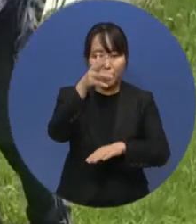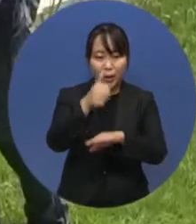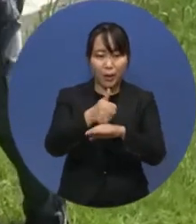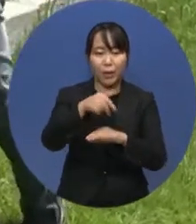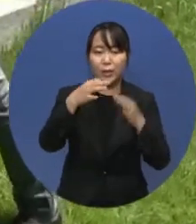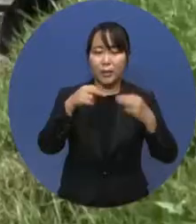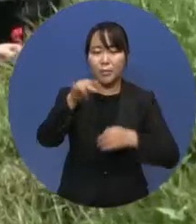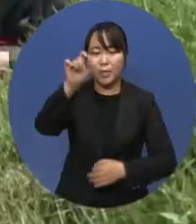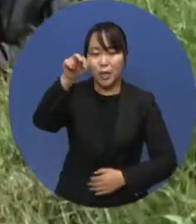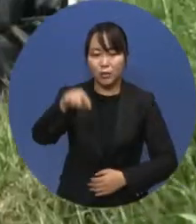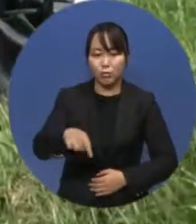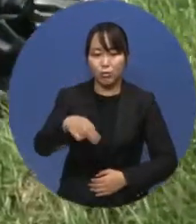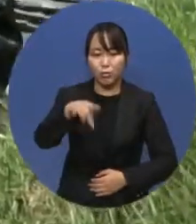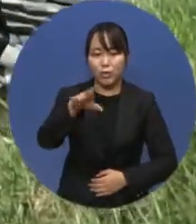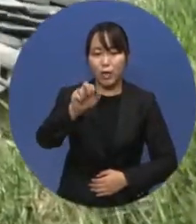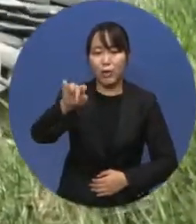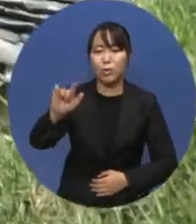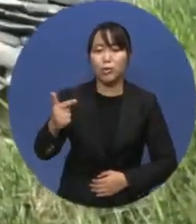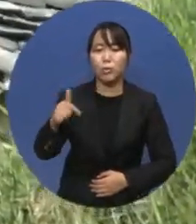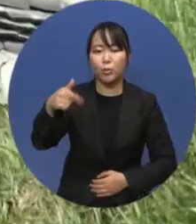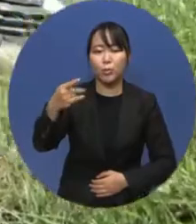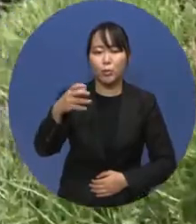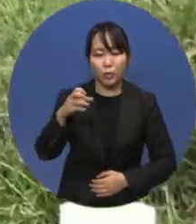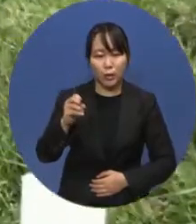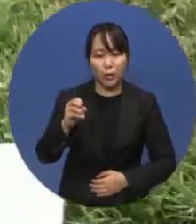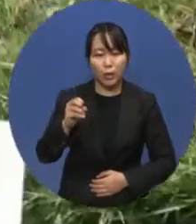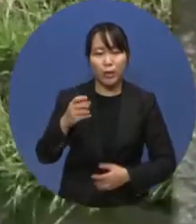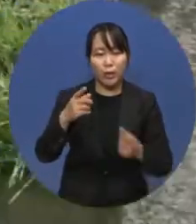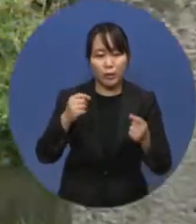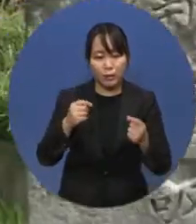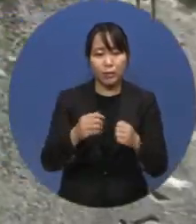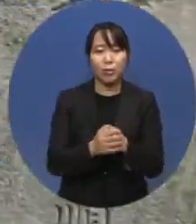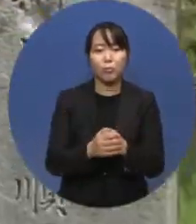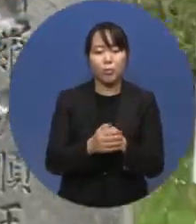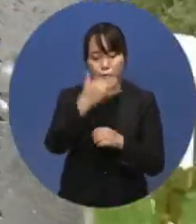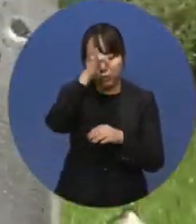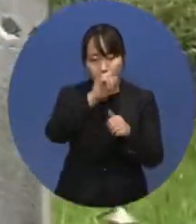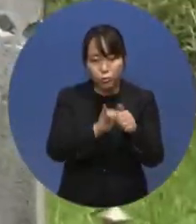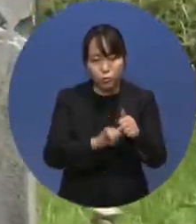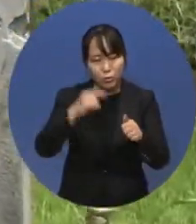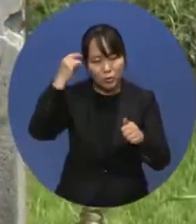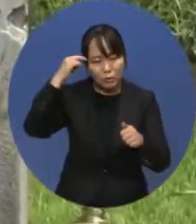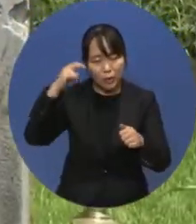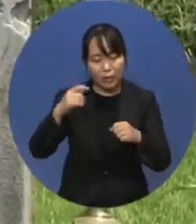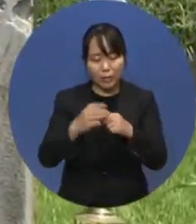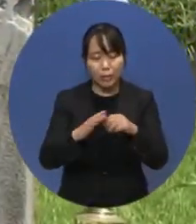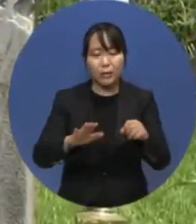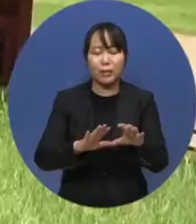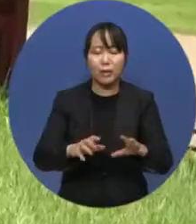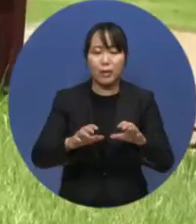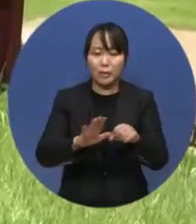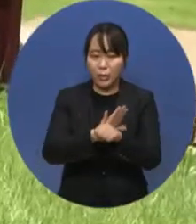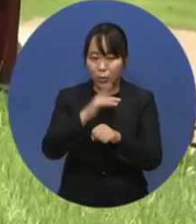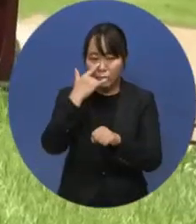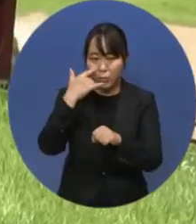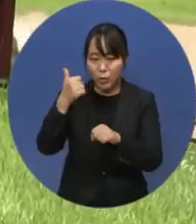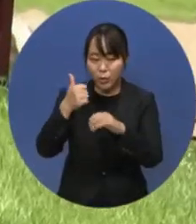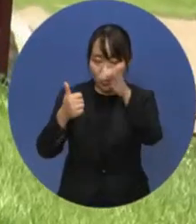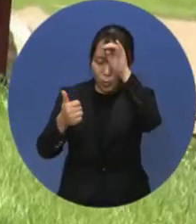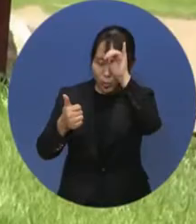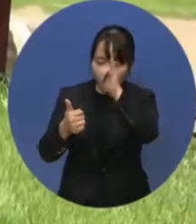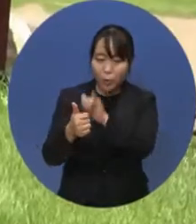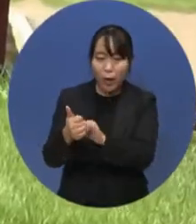김자수 상천공의 불사 이군의 정신과 충효 정신이 두 차례 나라 사랑과 부모에게 효도하는